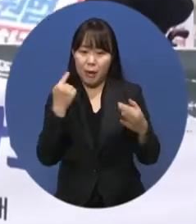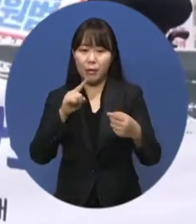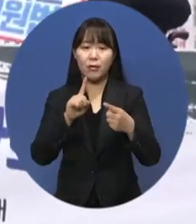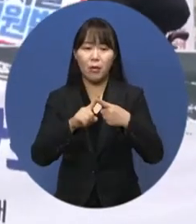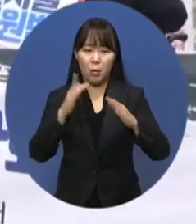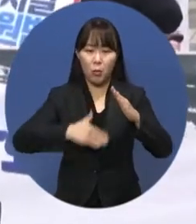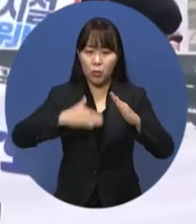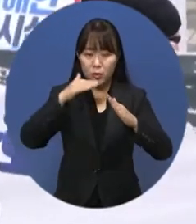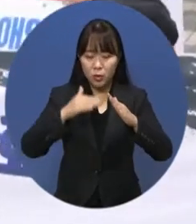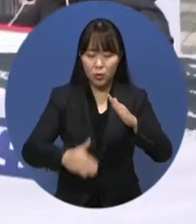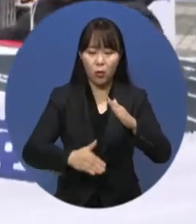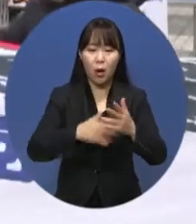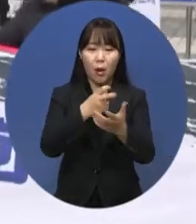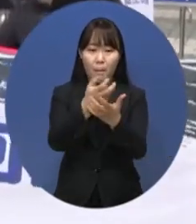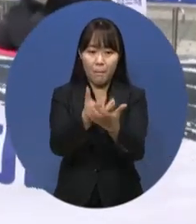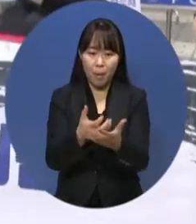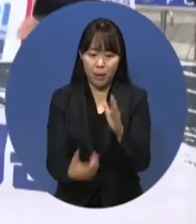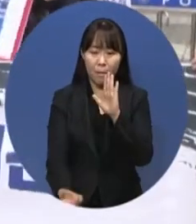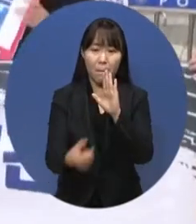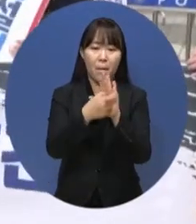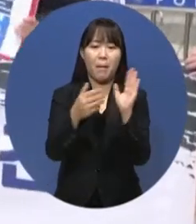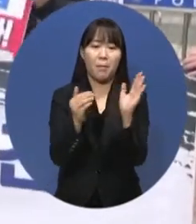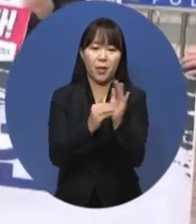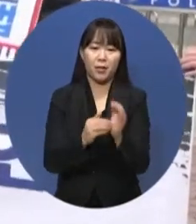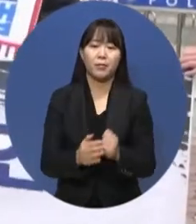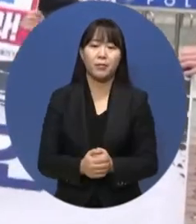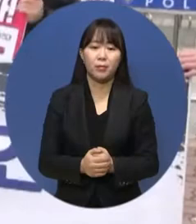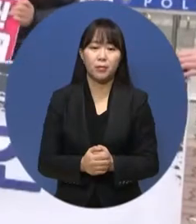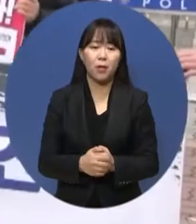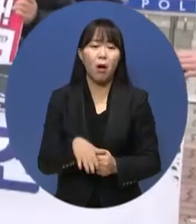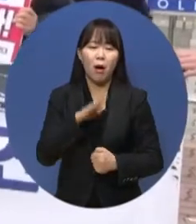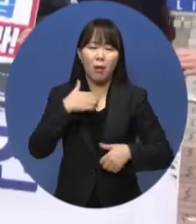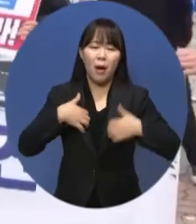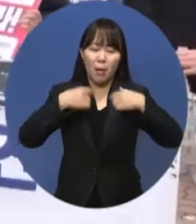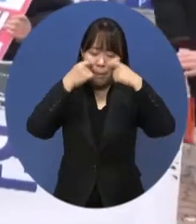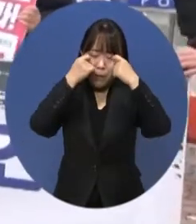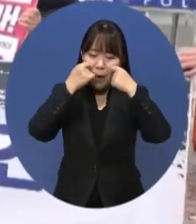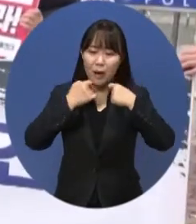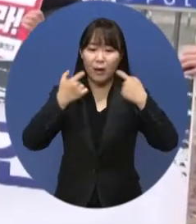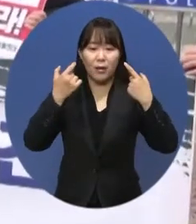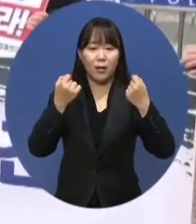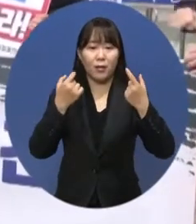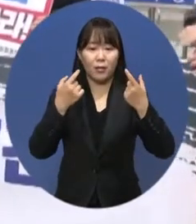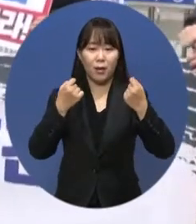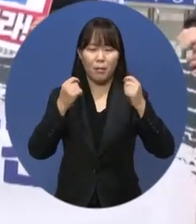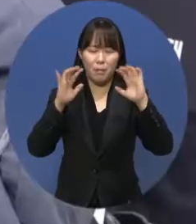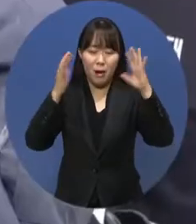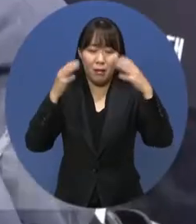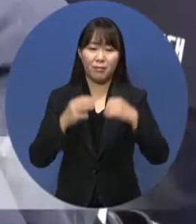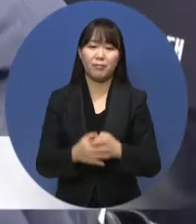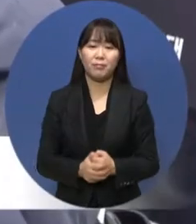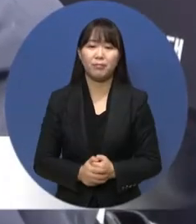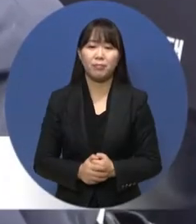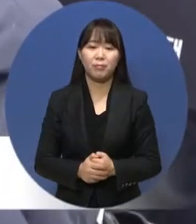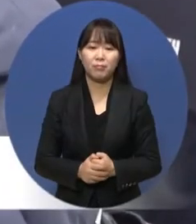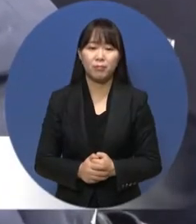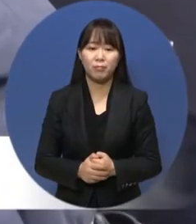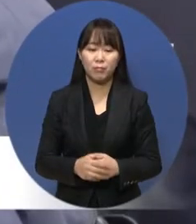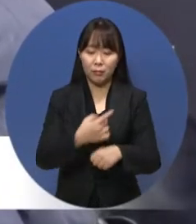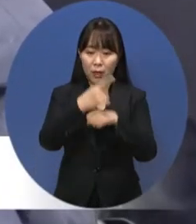공식적으로 법안에 명시된 것이나 너무 깊어서 눈물이 날 돋았다 고환 했읍니다 내가